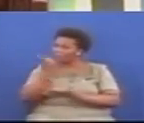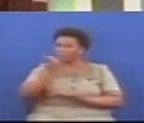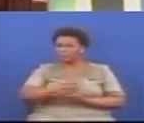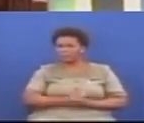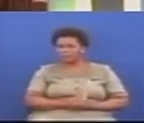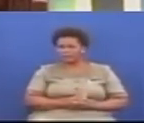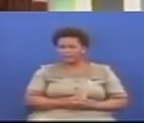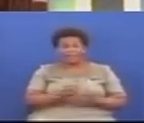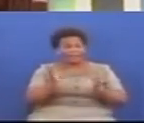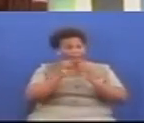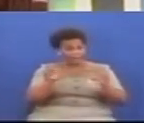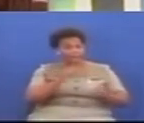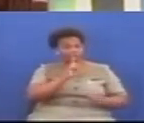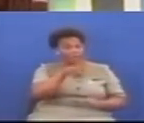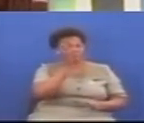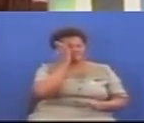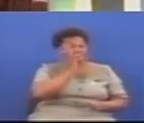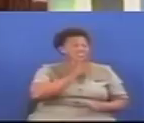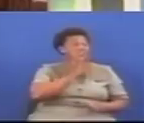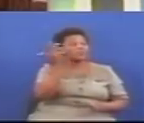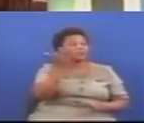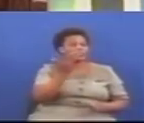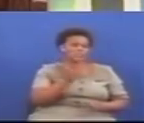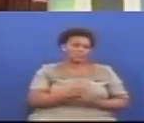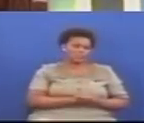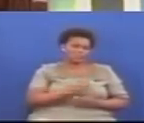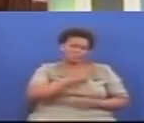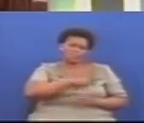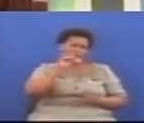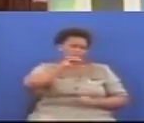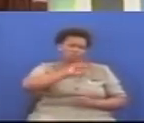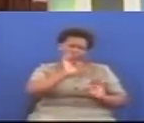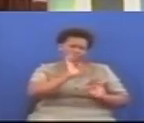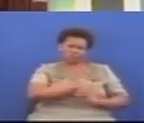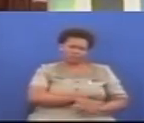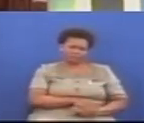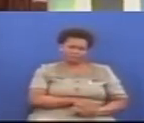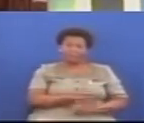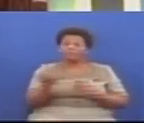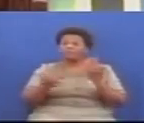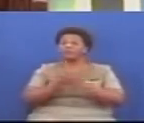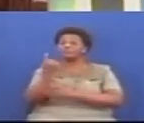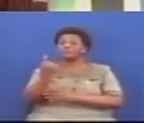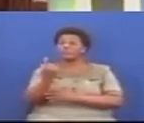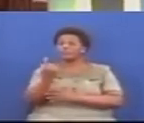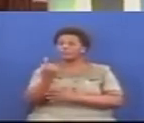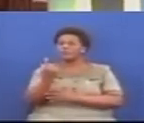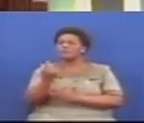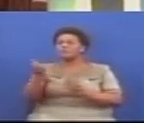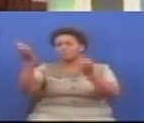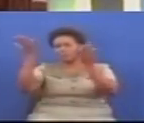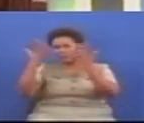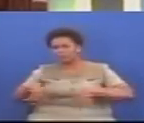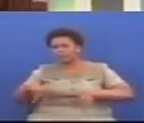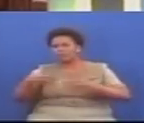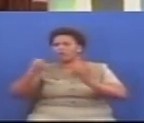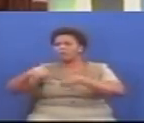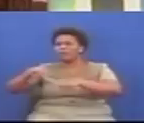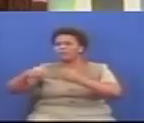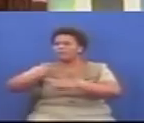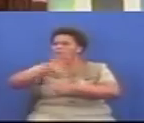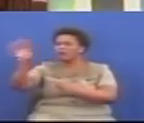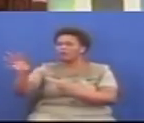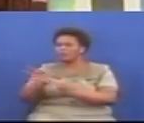tabia zao sio njema sana, nao wamejiingiza kufanya sasa vijana wote wa bodaboda waonekane kwamba ni vijana ambao hawafai.